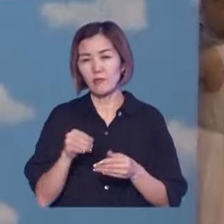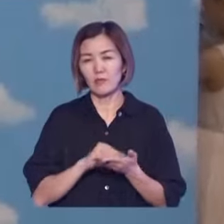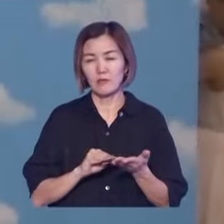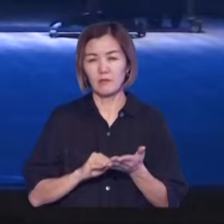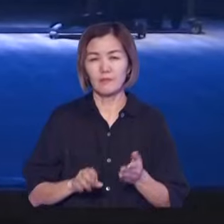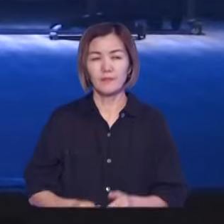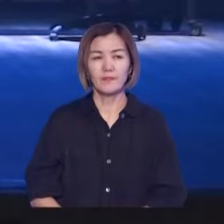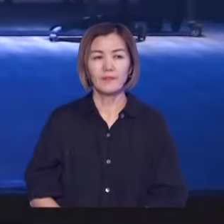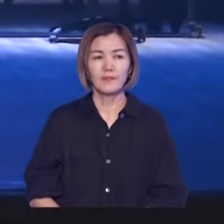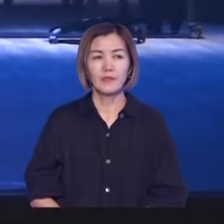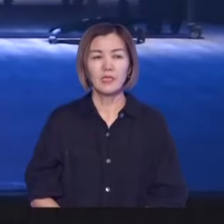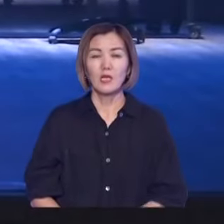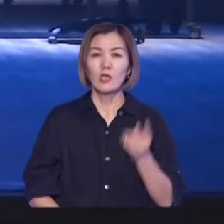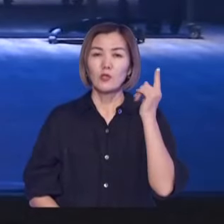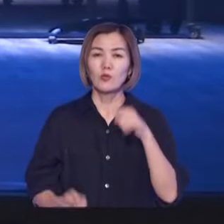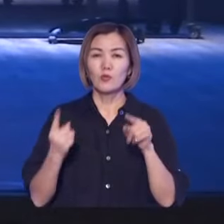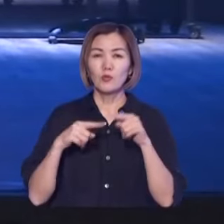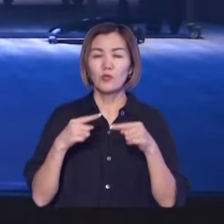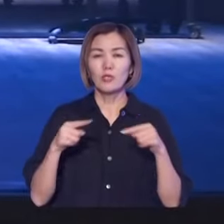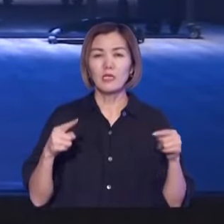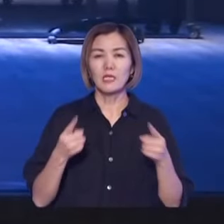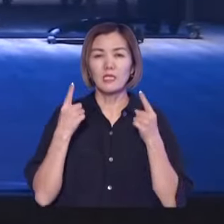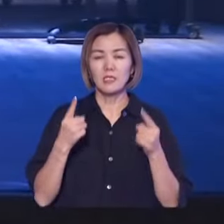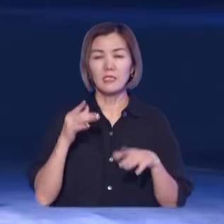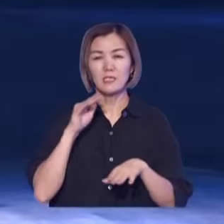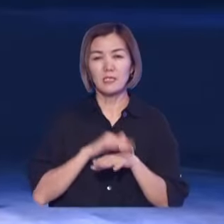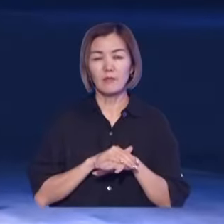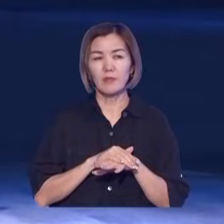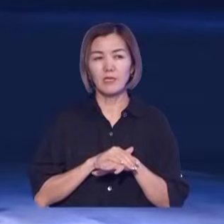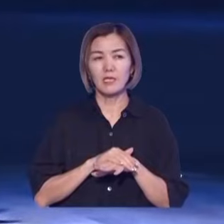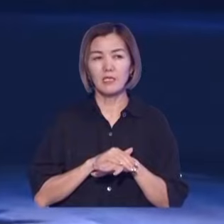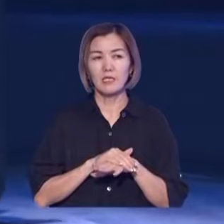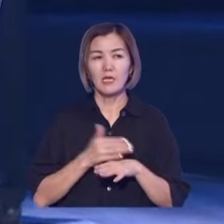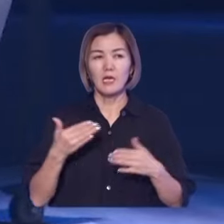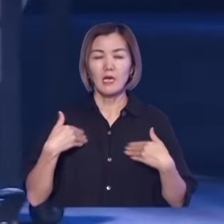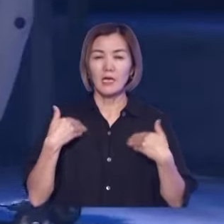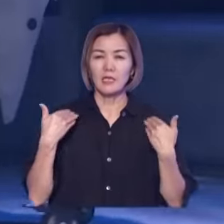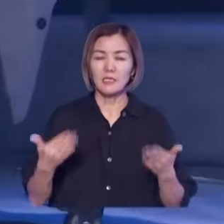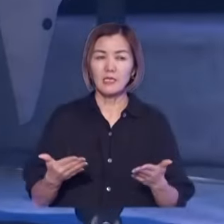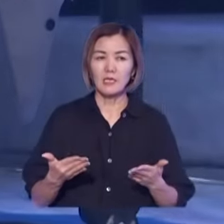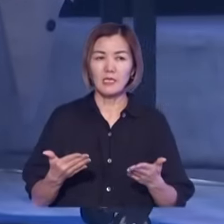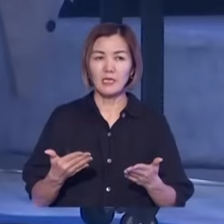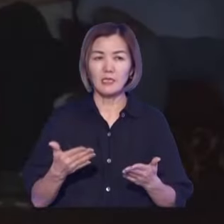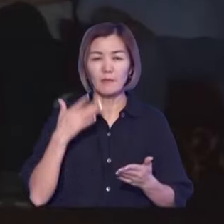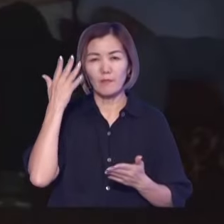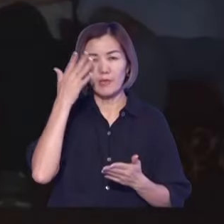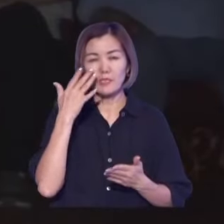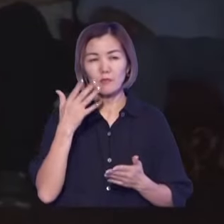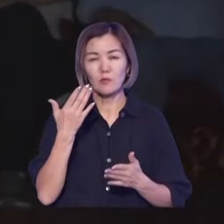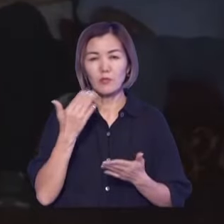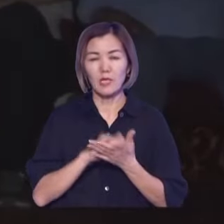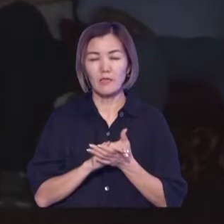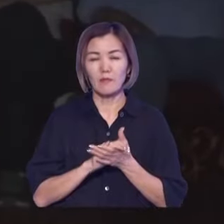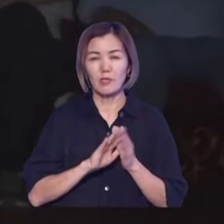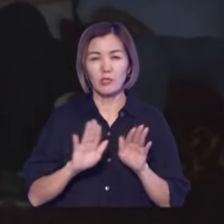шығар. Туындыны түрлендірген, тың дем берген жазушының жеткізгісі келген ойын одан бетер тереңдеткен танымал режиссер